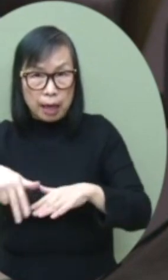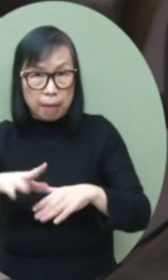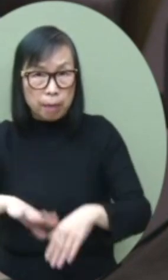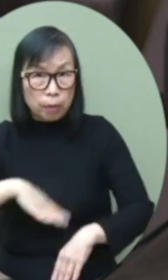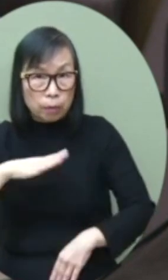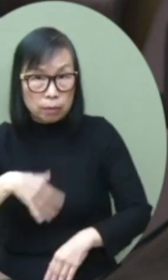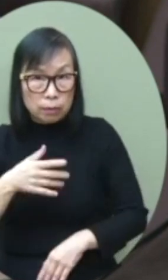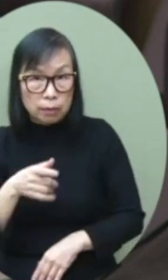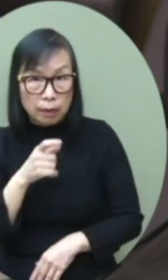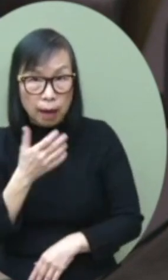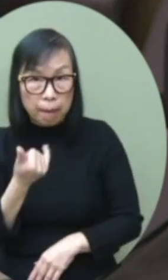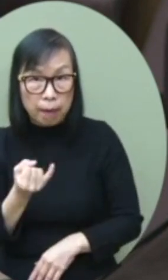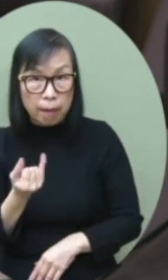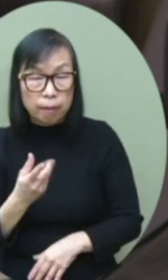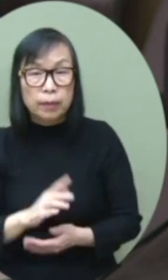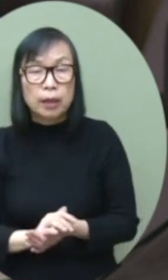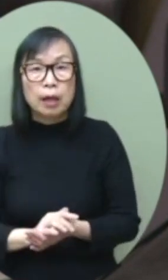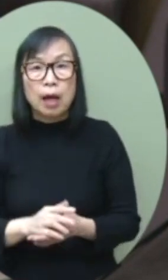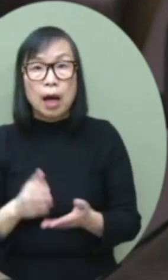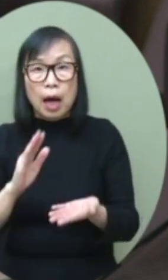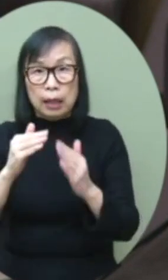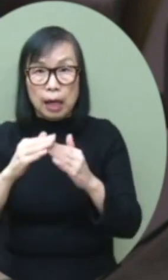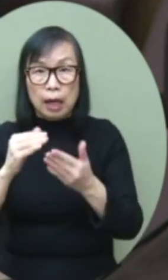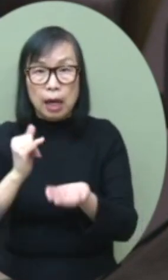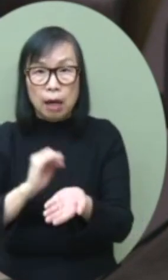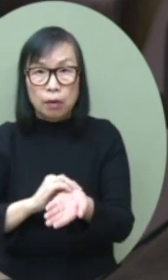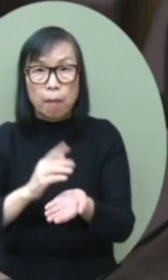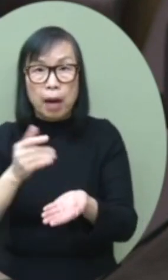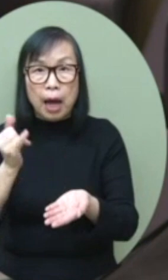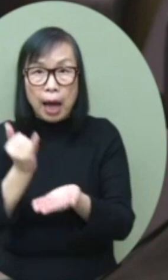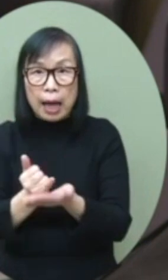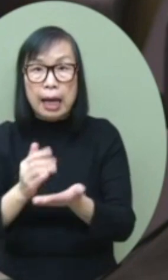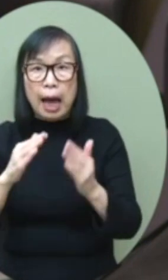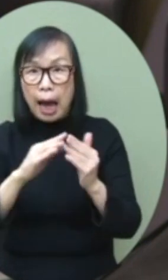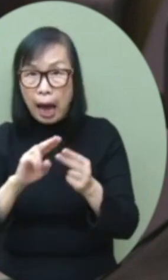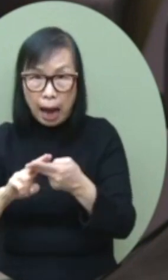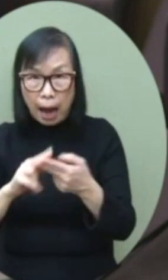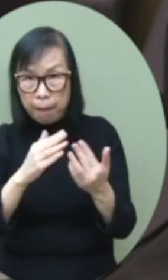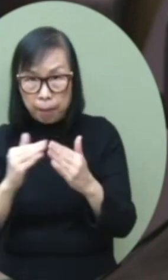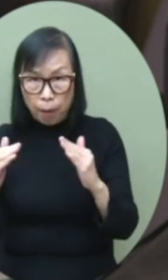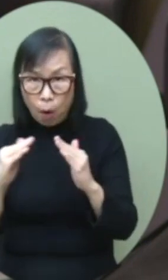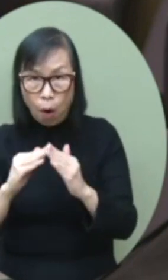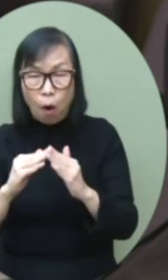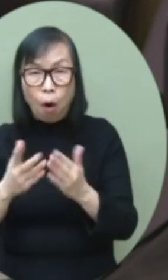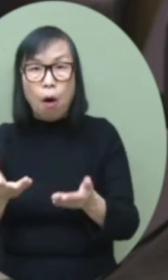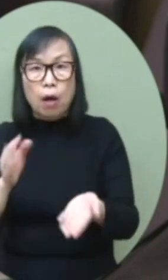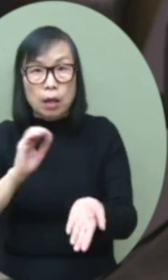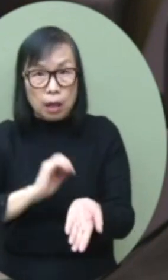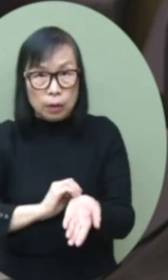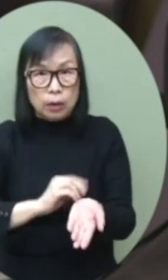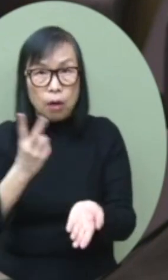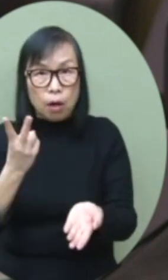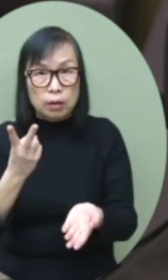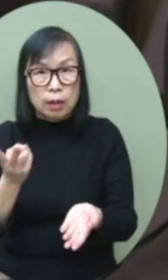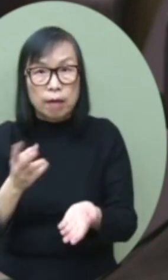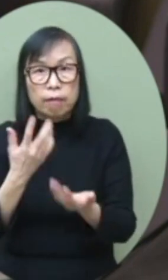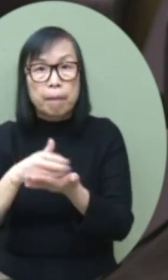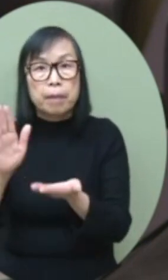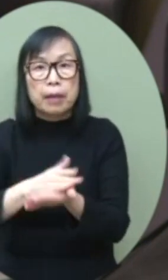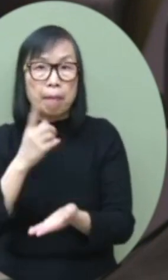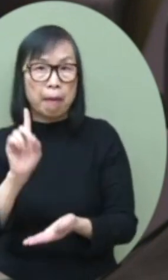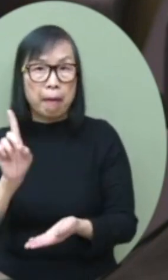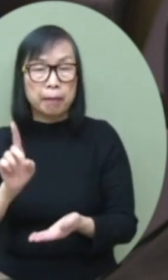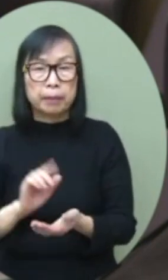未咧？咁同埋居家治疗同喺亚博嗰度。留醫咧，其實係兩者會有啲咩分別